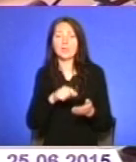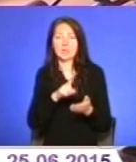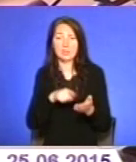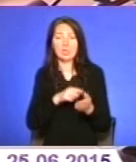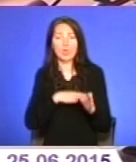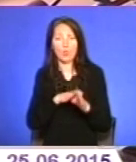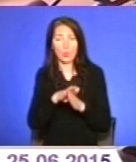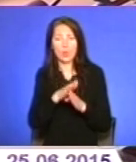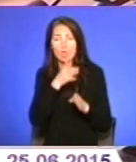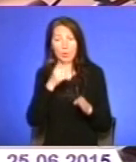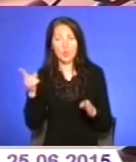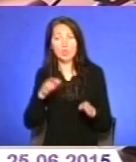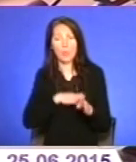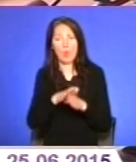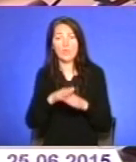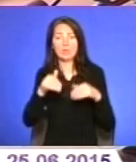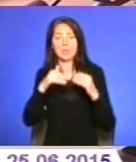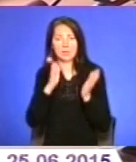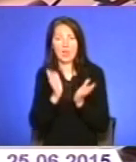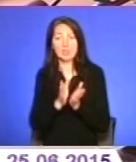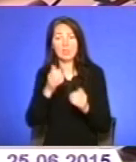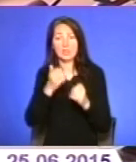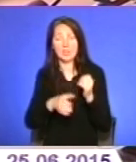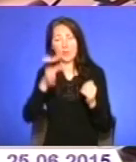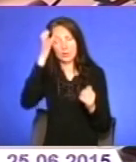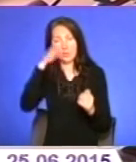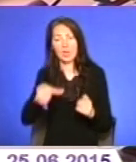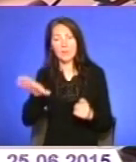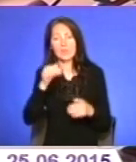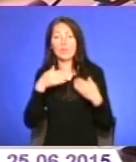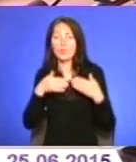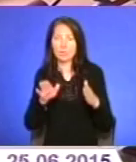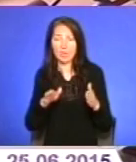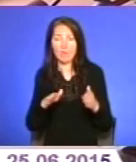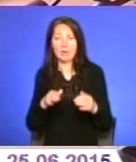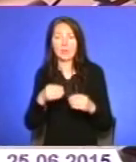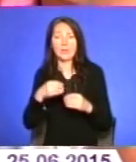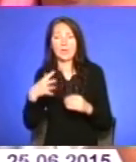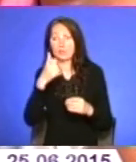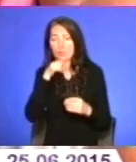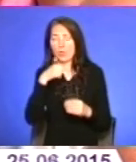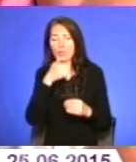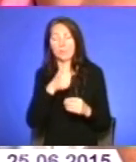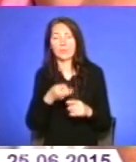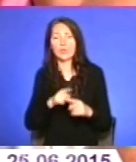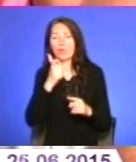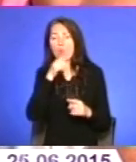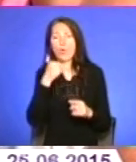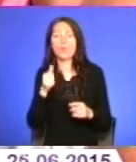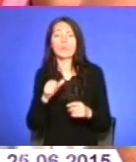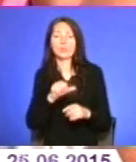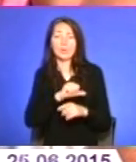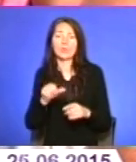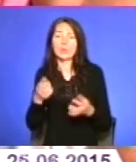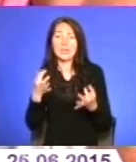освіти для всіх випускників старшої школи загальноосвітніх навчальних закладів 2015 року. Цьогоріч у зовнішньому